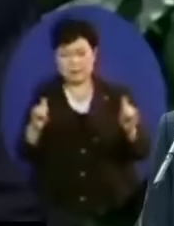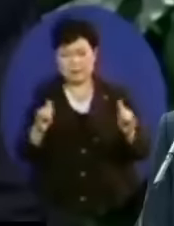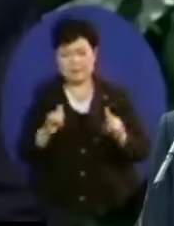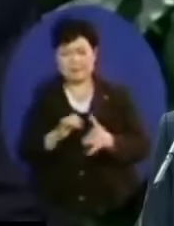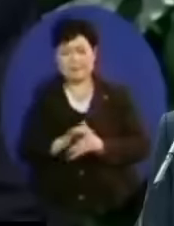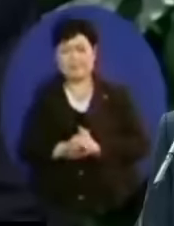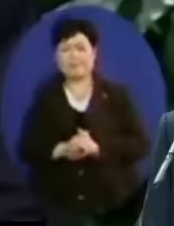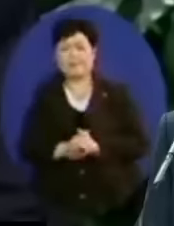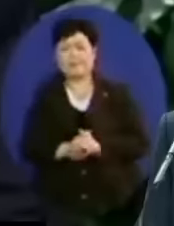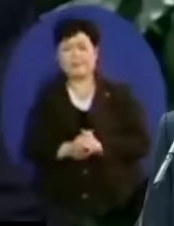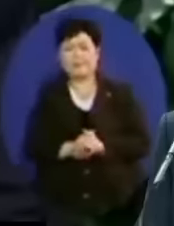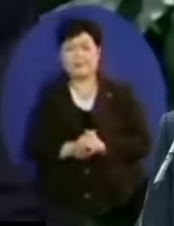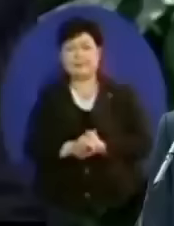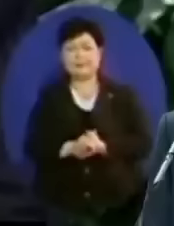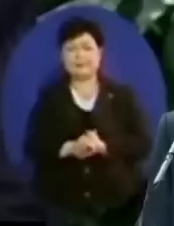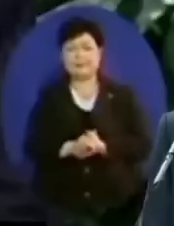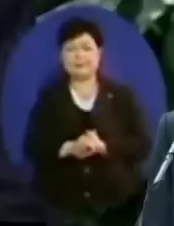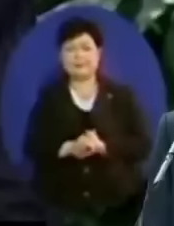니느웨 사람들이었네요.